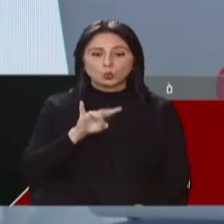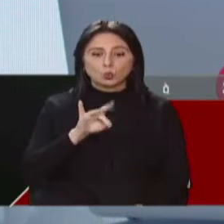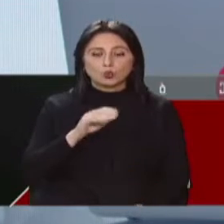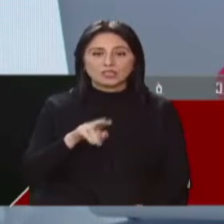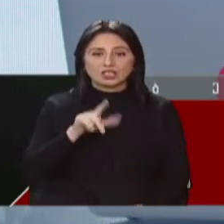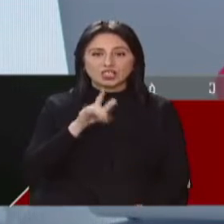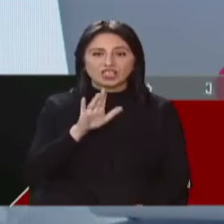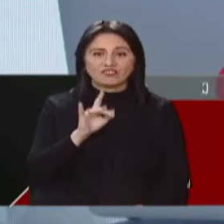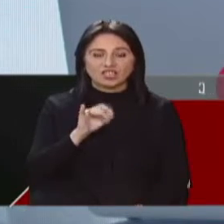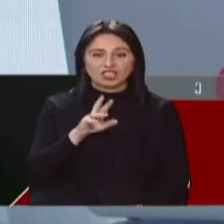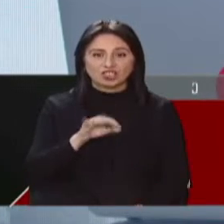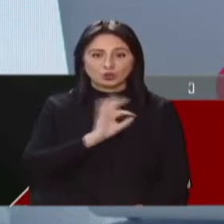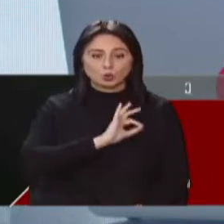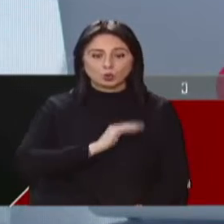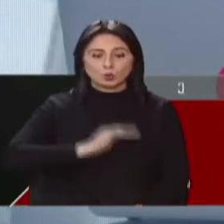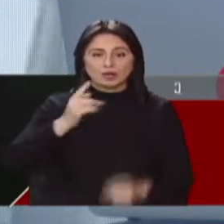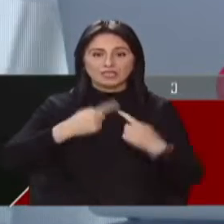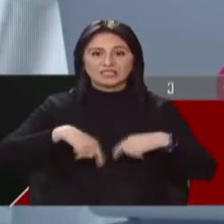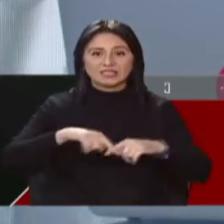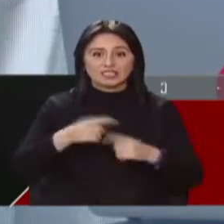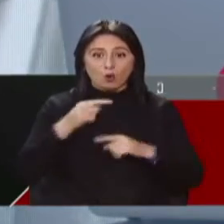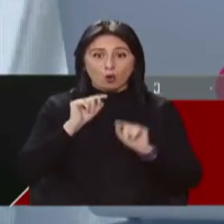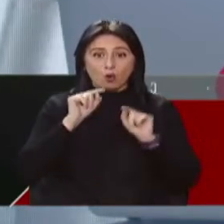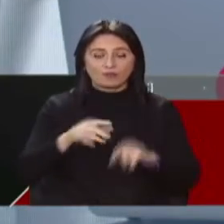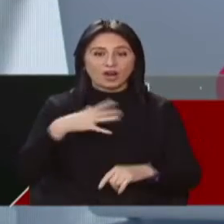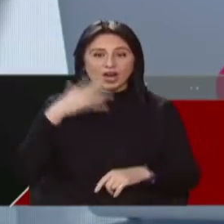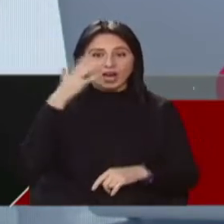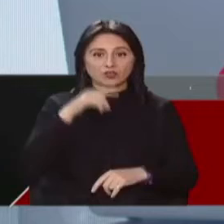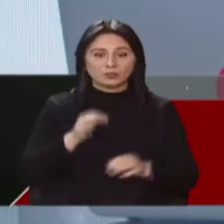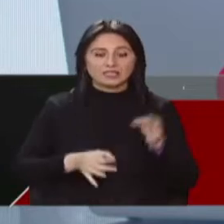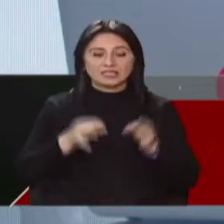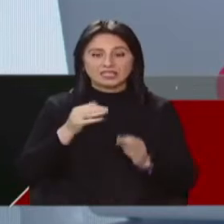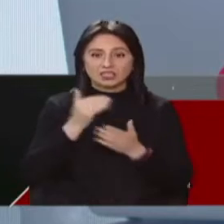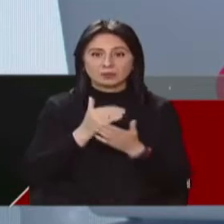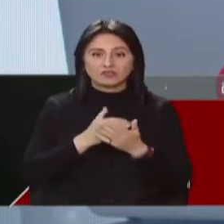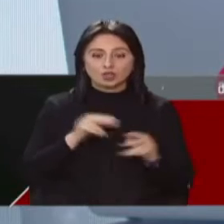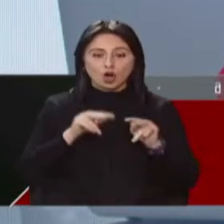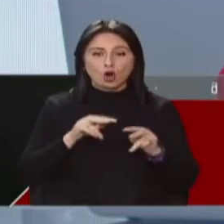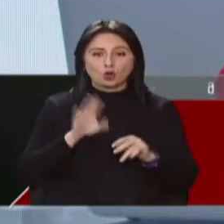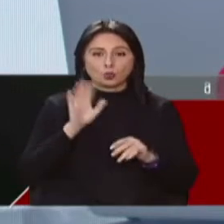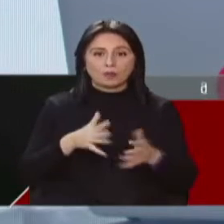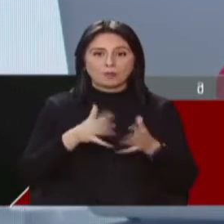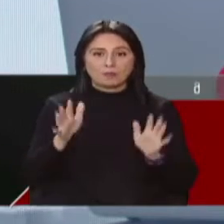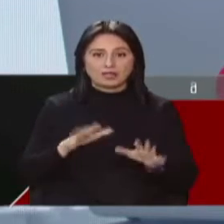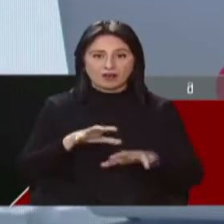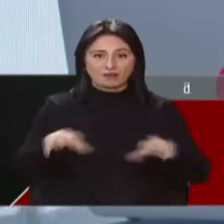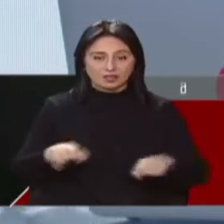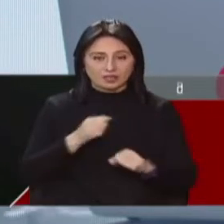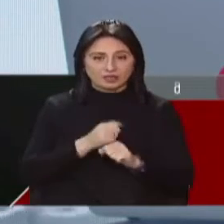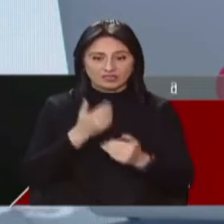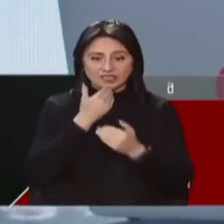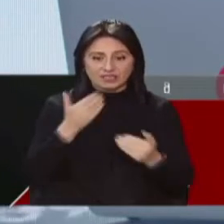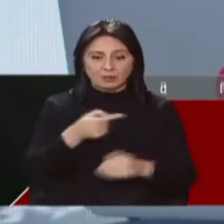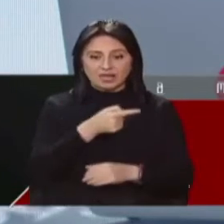zda Dimitri Grytishulis. Justiții sumagle săpțoși da brune bit cartule odsneba martsa jule bis sistemași controls care ideu prometat gaim parepsat să